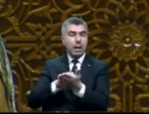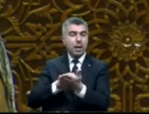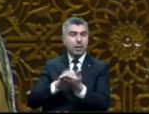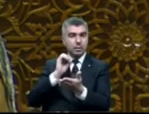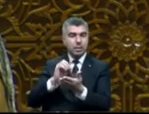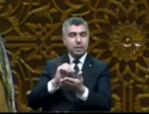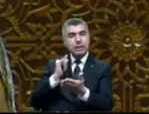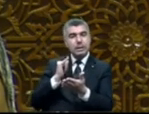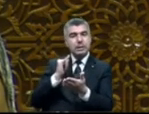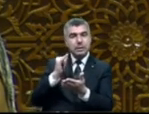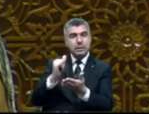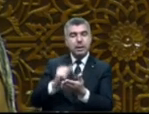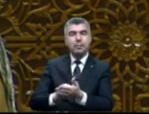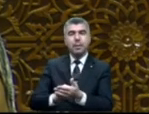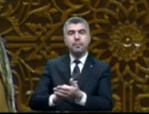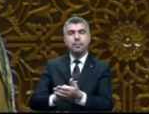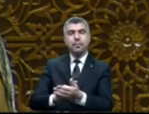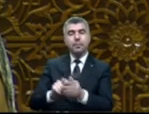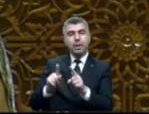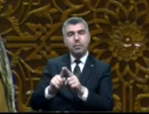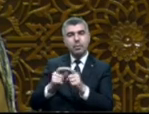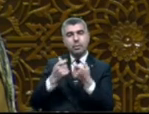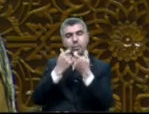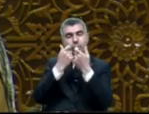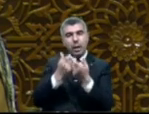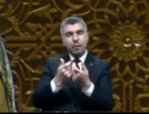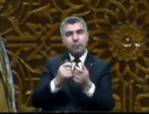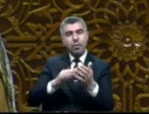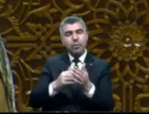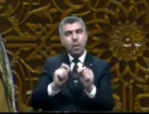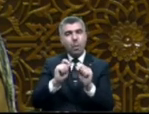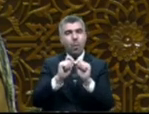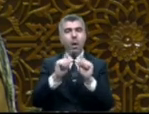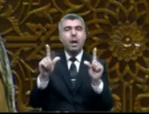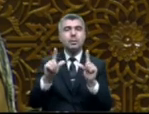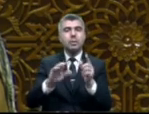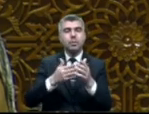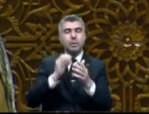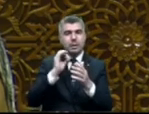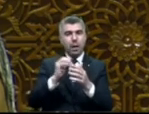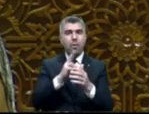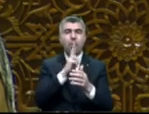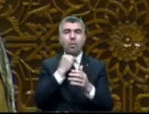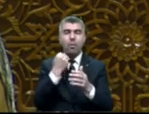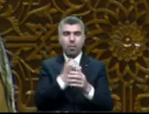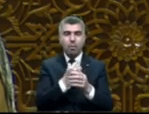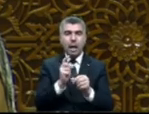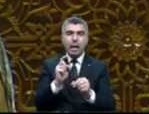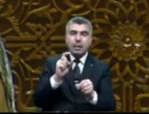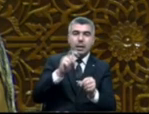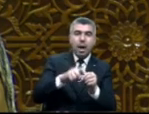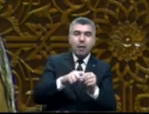كنا ولا نزال نراه سيمكن من وضوح الرؤية لكل من السلطة الحكومية